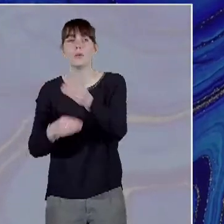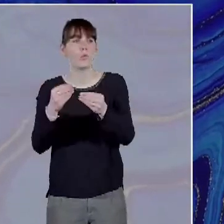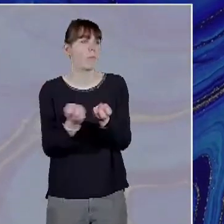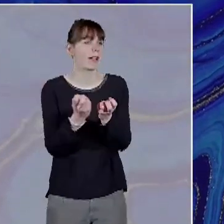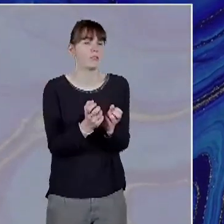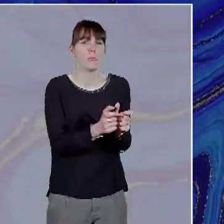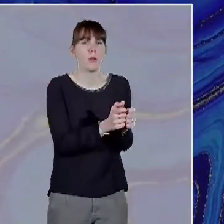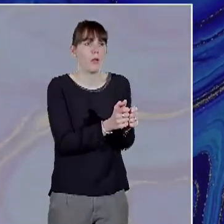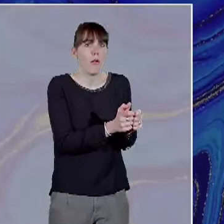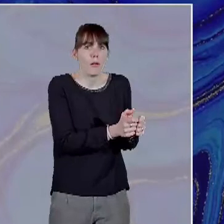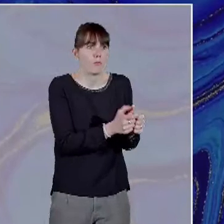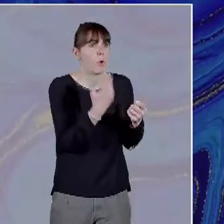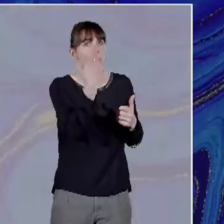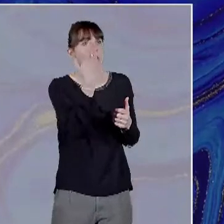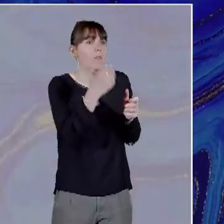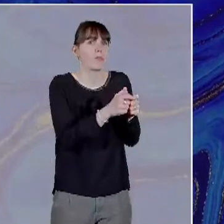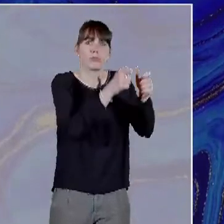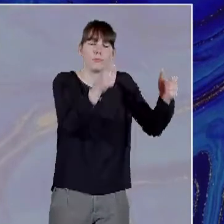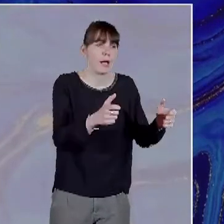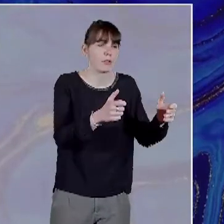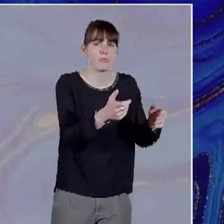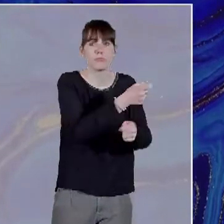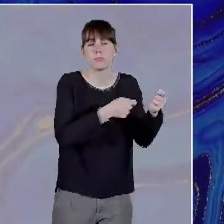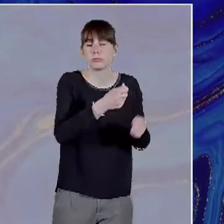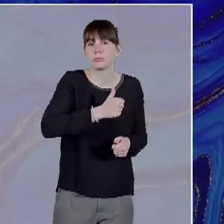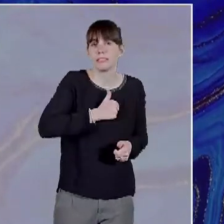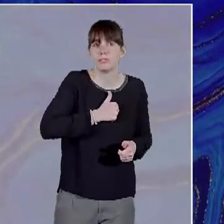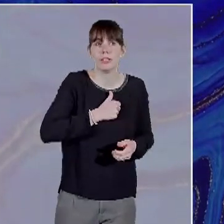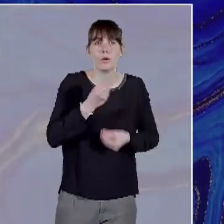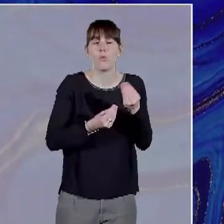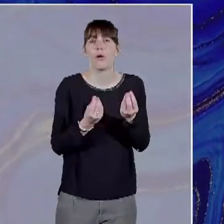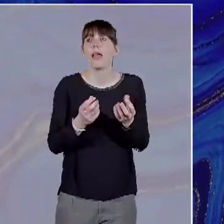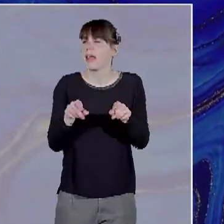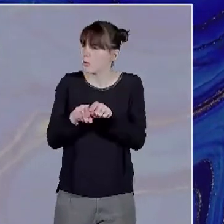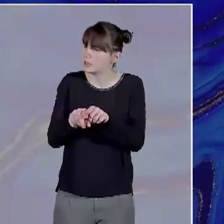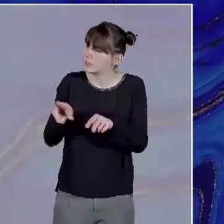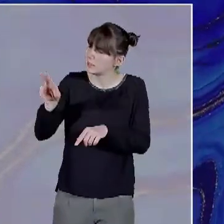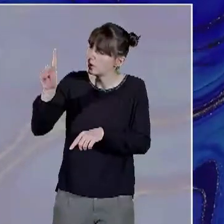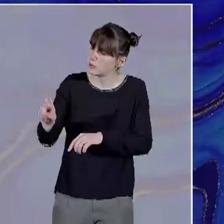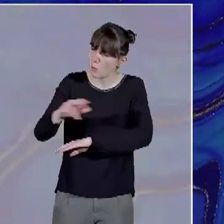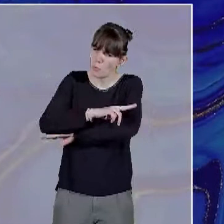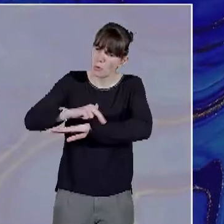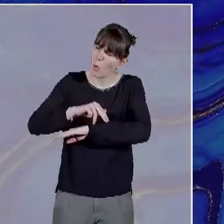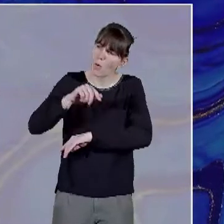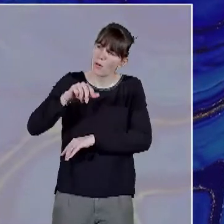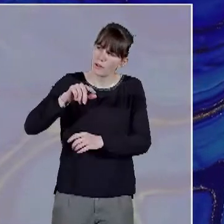tonne. Est-ce qu'il faut transformer les bureaux en logement davantage? Oui, il faut transformer les bureaux en logement. Et